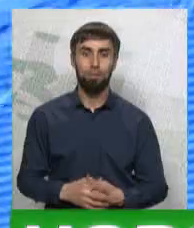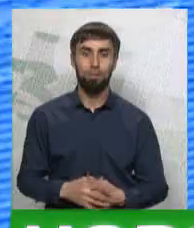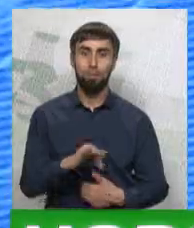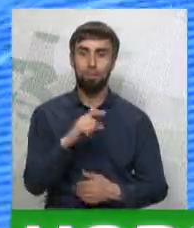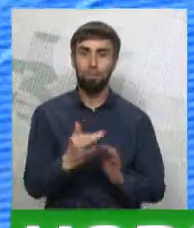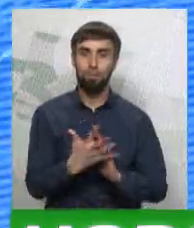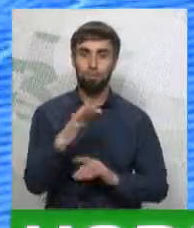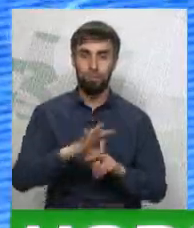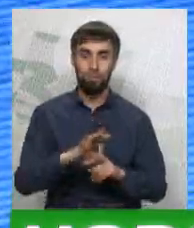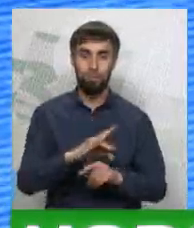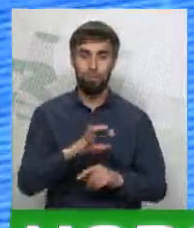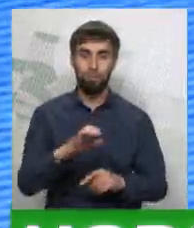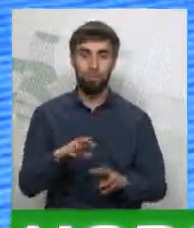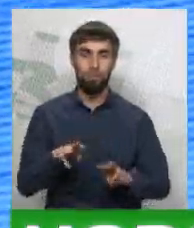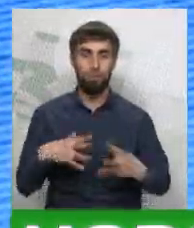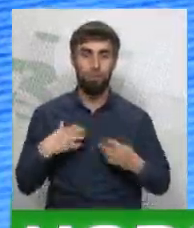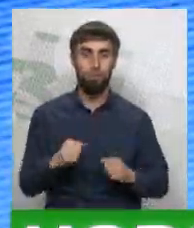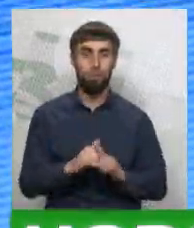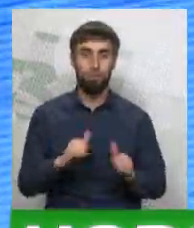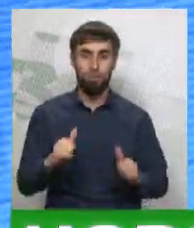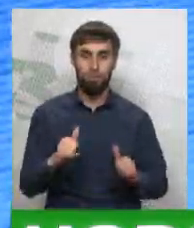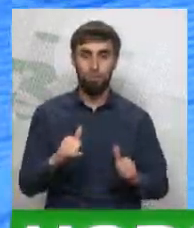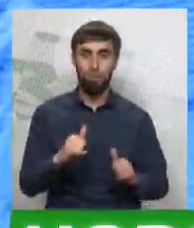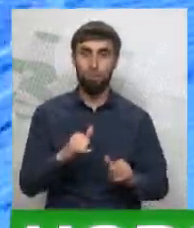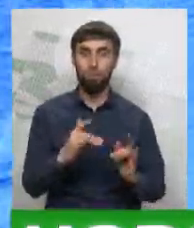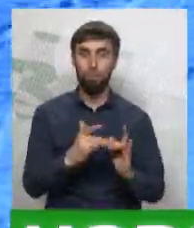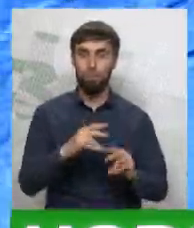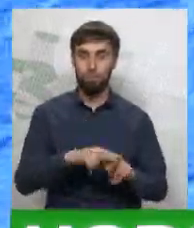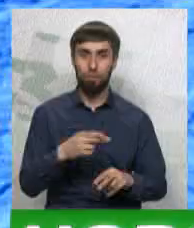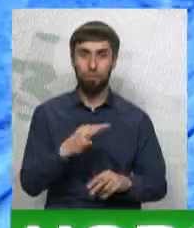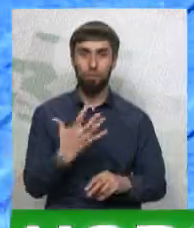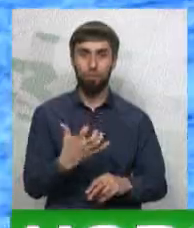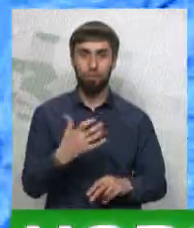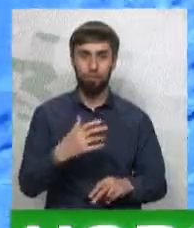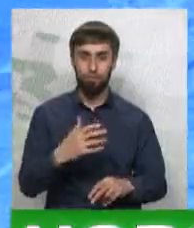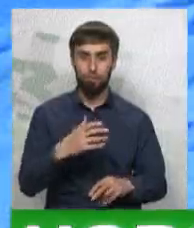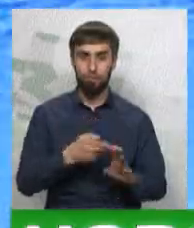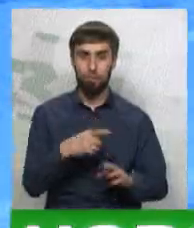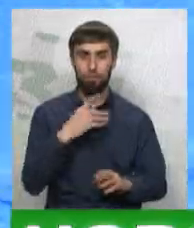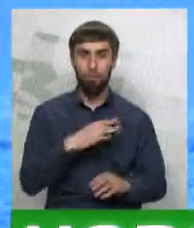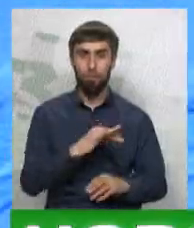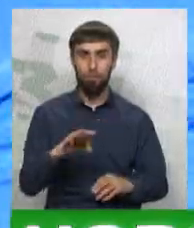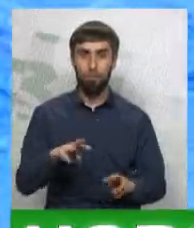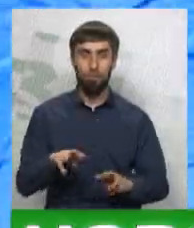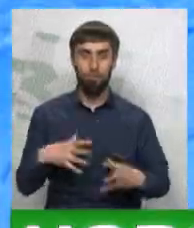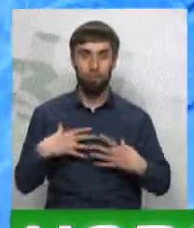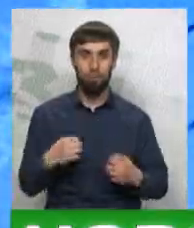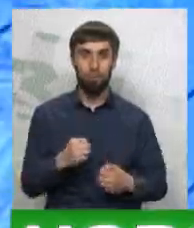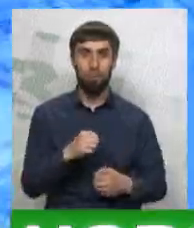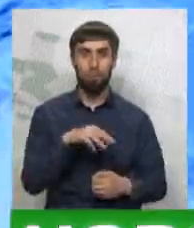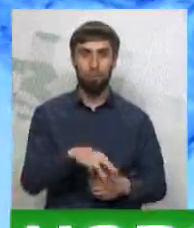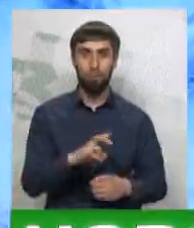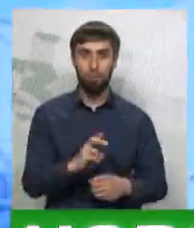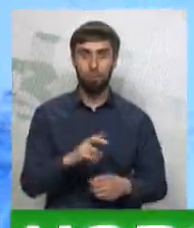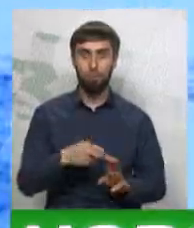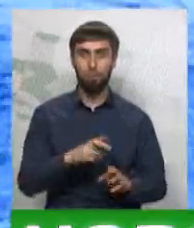Из-за роста заболеваемости ковида Минздрав Ингушетии увеличит стационарный коечный фонд до 500 коек, сообщил исполняющий обязанности министра здравоохранения региона